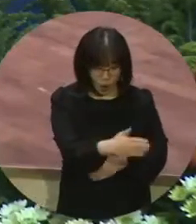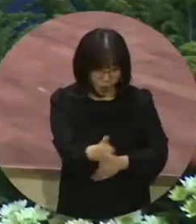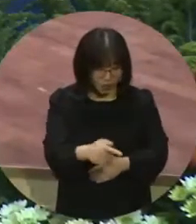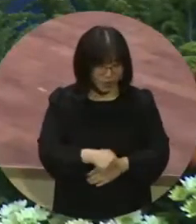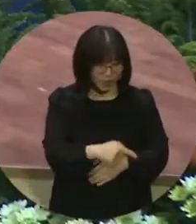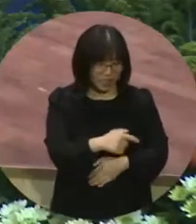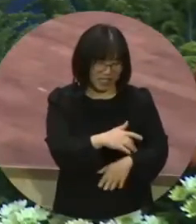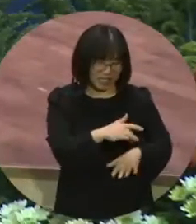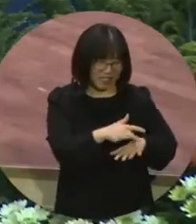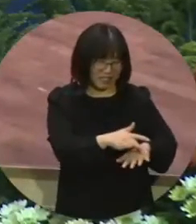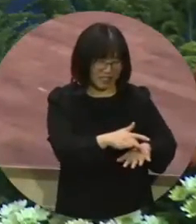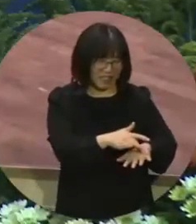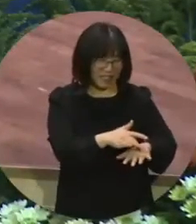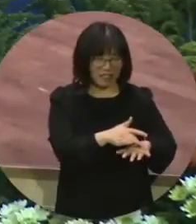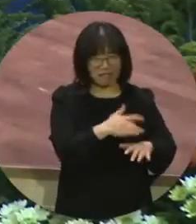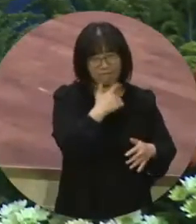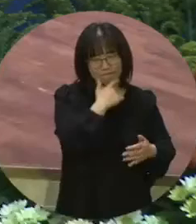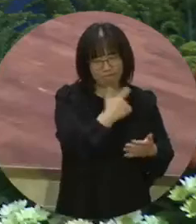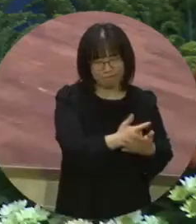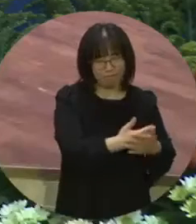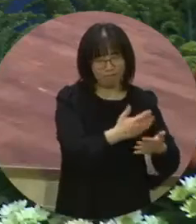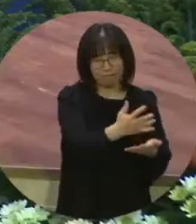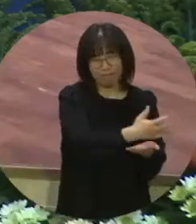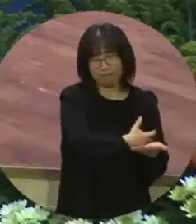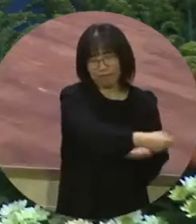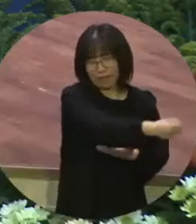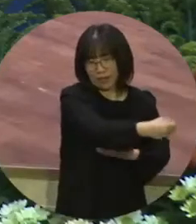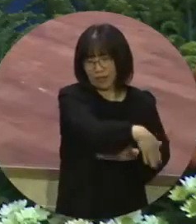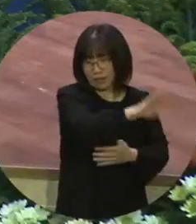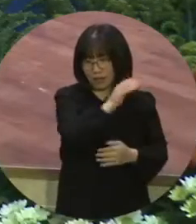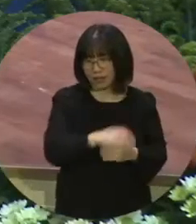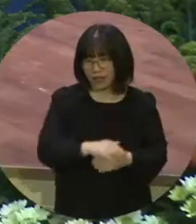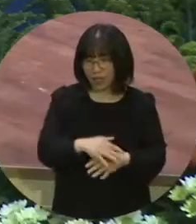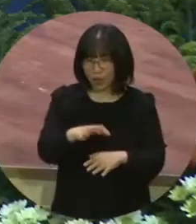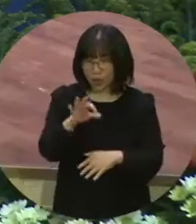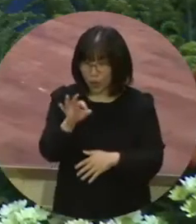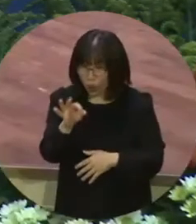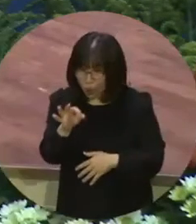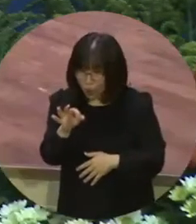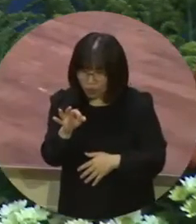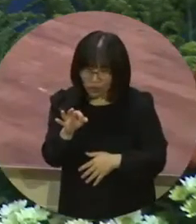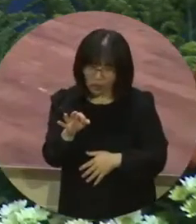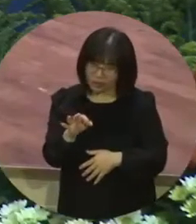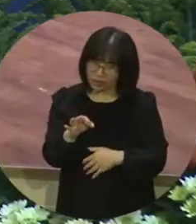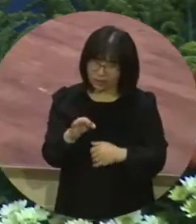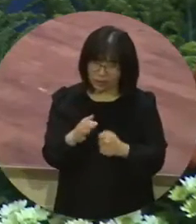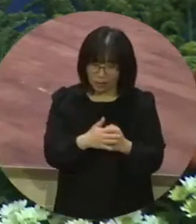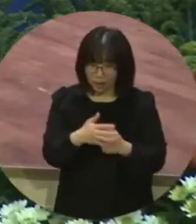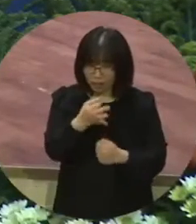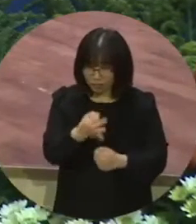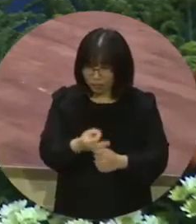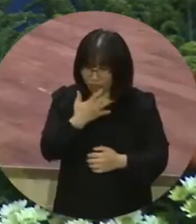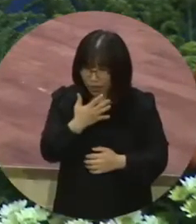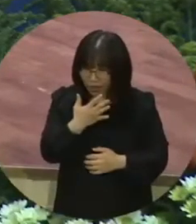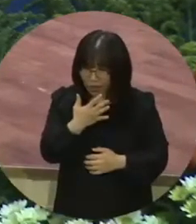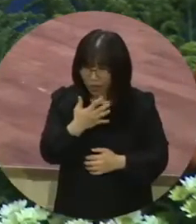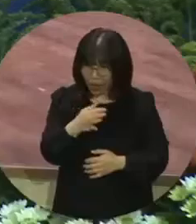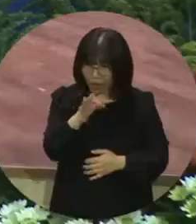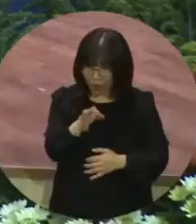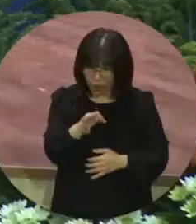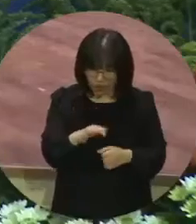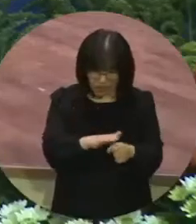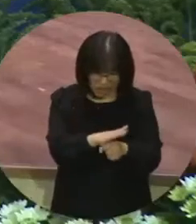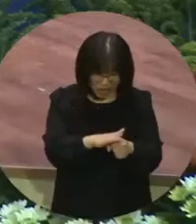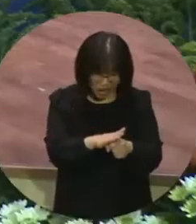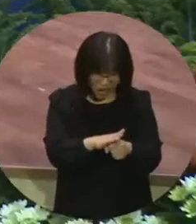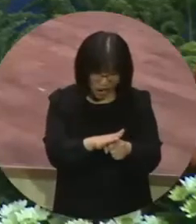속았어. 사단에게 뺏긴 거예요. 이유 없어. 돈 때문에 돈에 잡혔어. 돈을 사랑하면 일만하게 뿌려